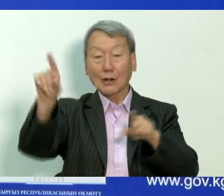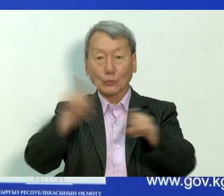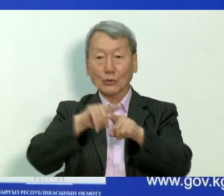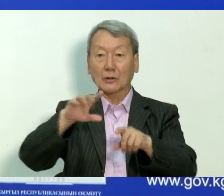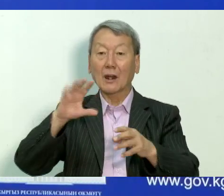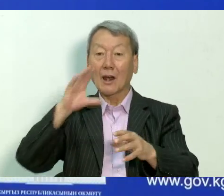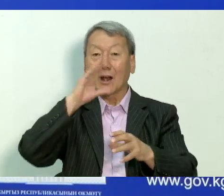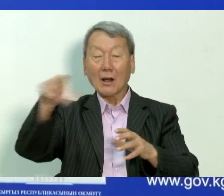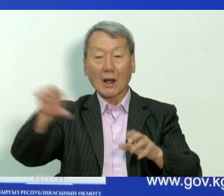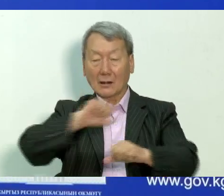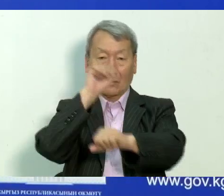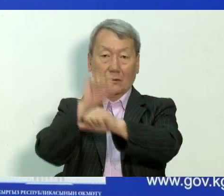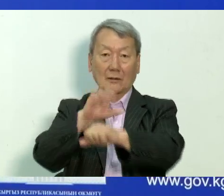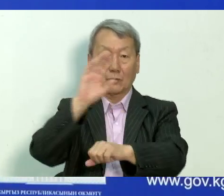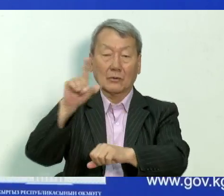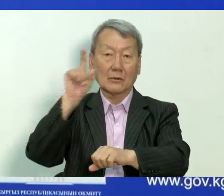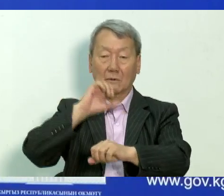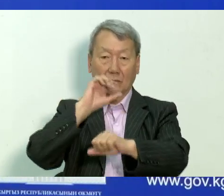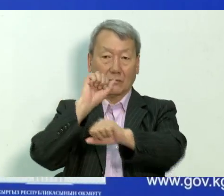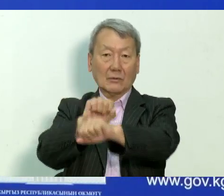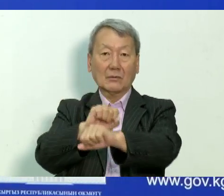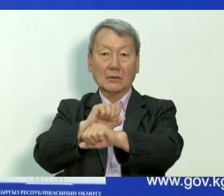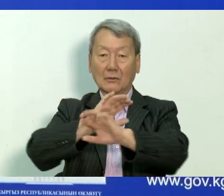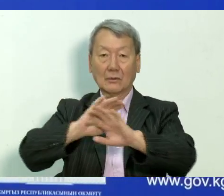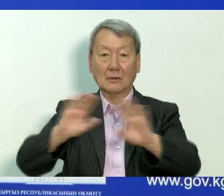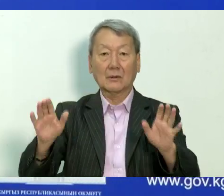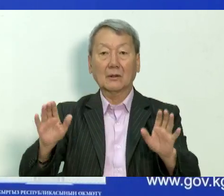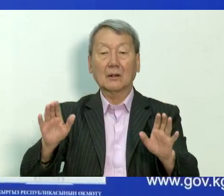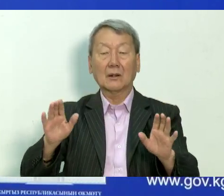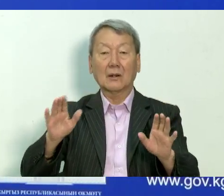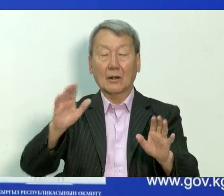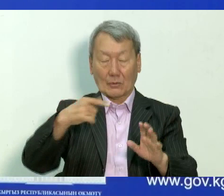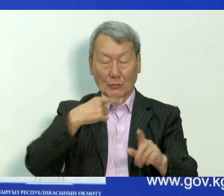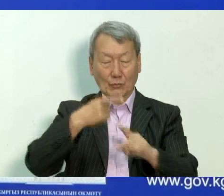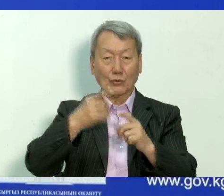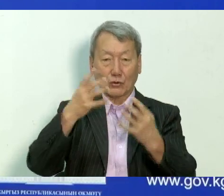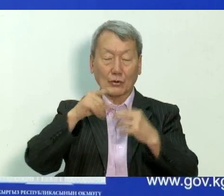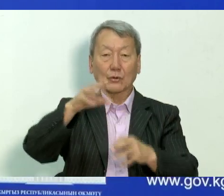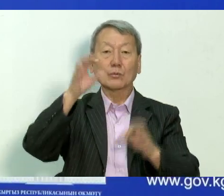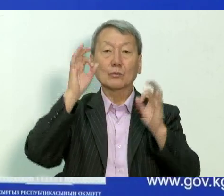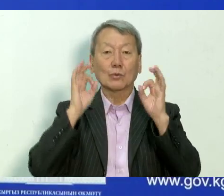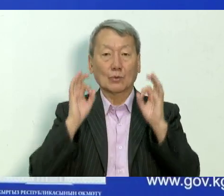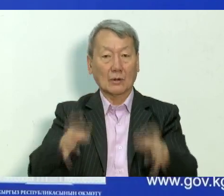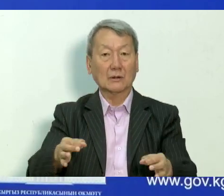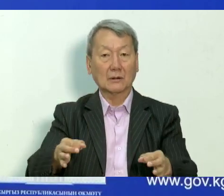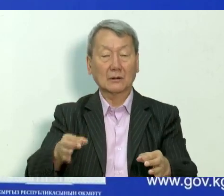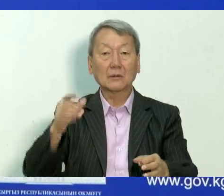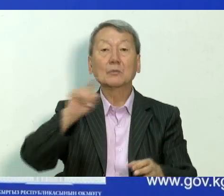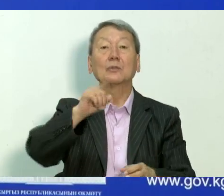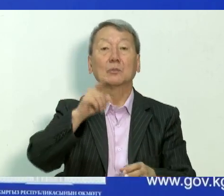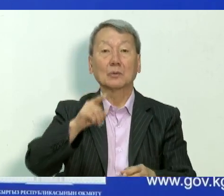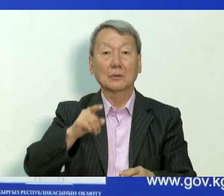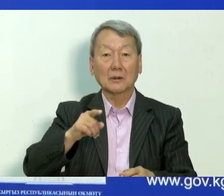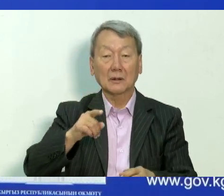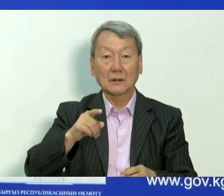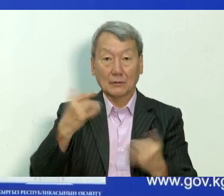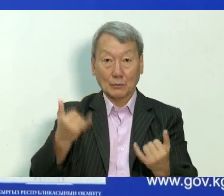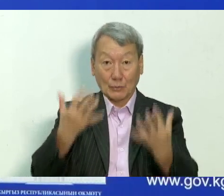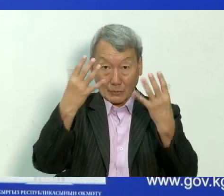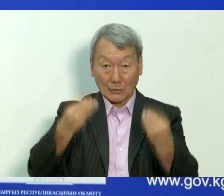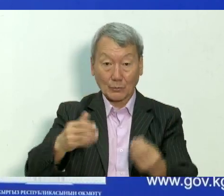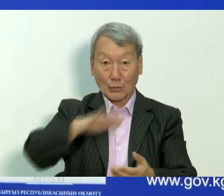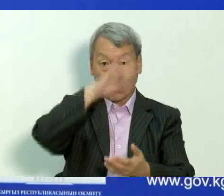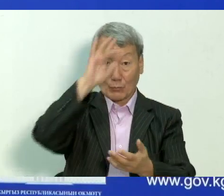маселесине кайрылып жатабыз. Мен ойлойм, бул дагы туура кадам болот. Себеби дегенде бүгүнкү күндөгү